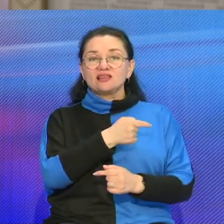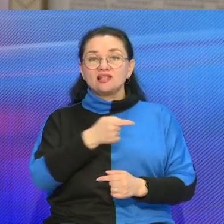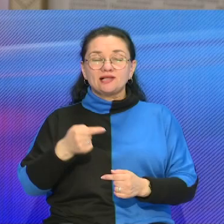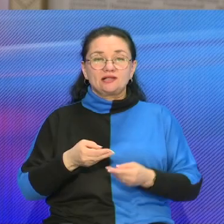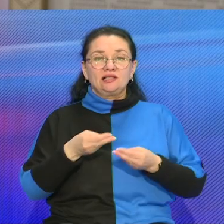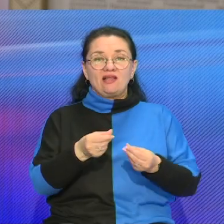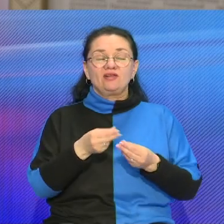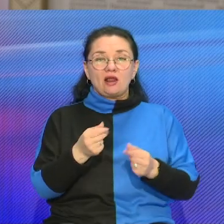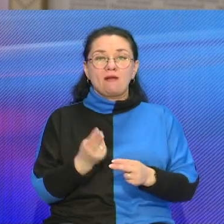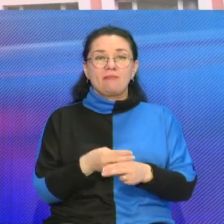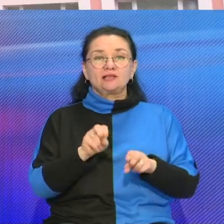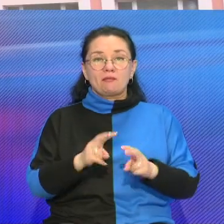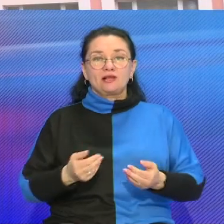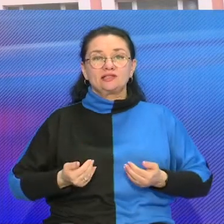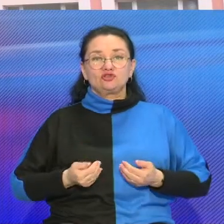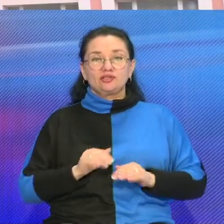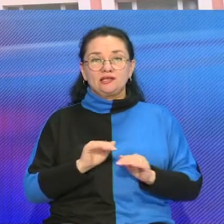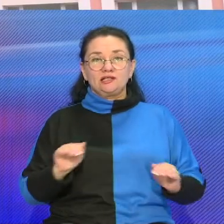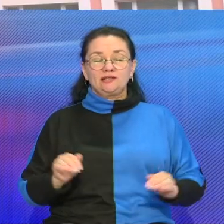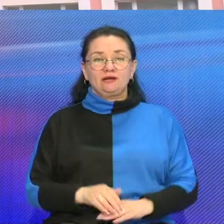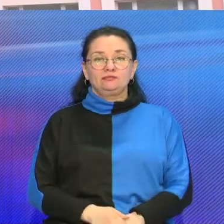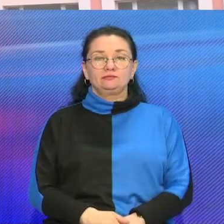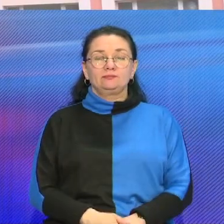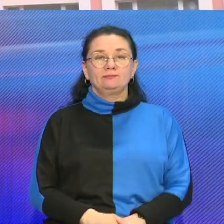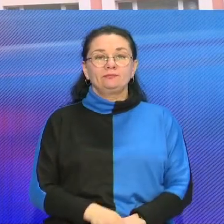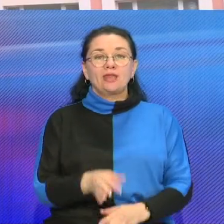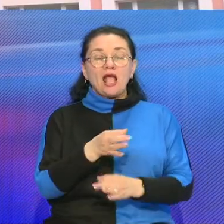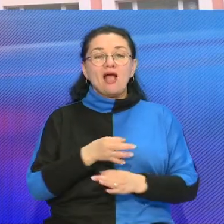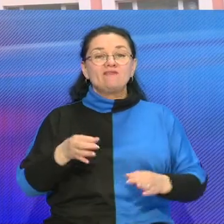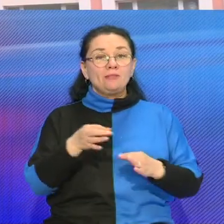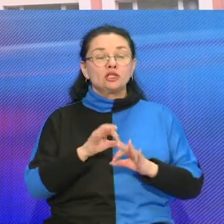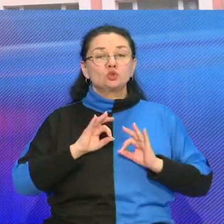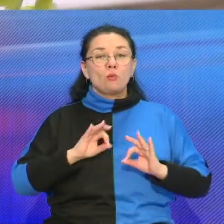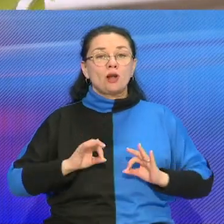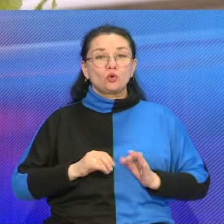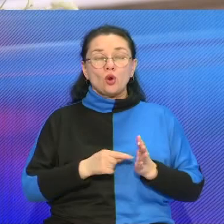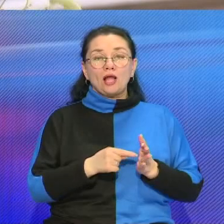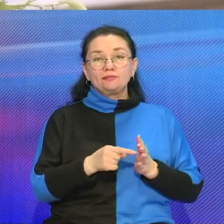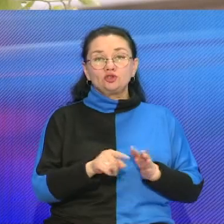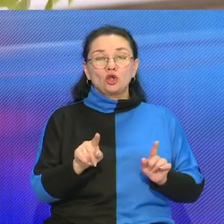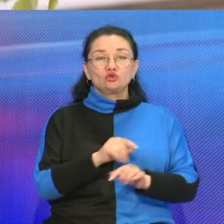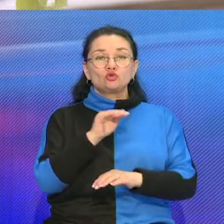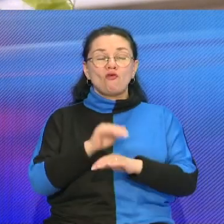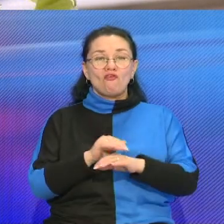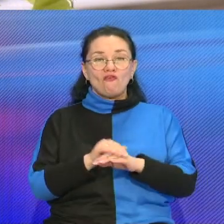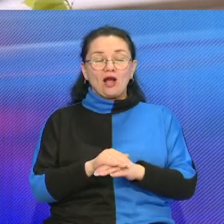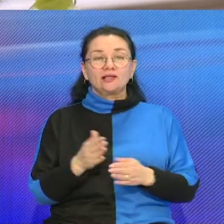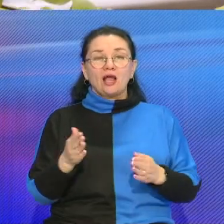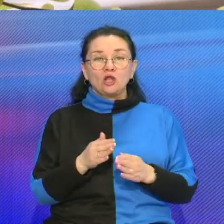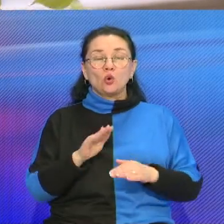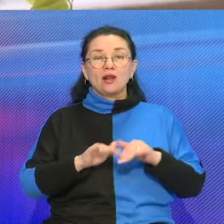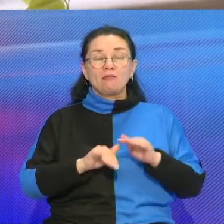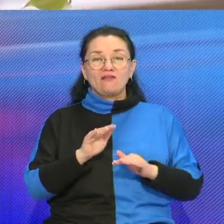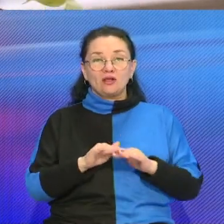безопасность жизнедеятельности детей. У абласной прокуратуры адзначаюць факты нерэагавання суб'ектамі прафілактыкі